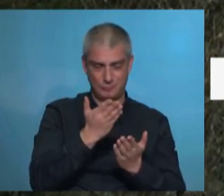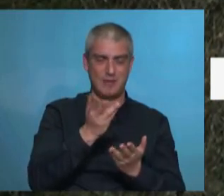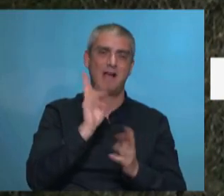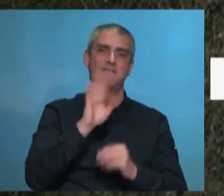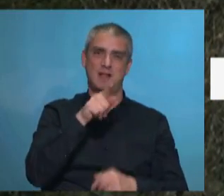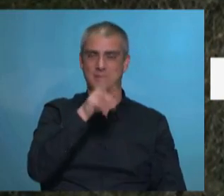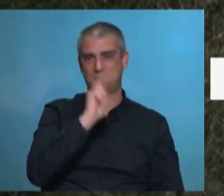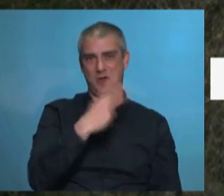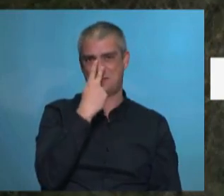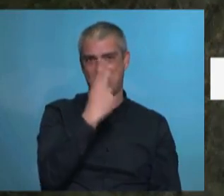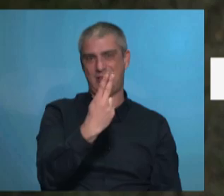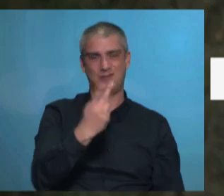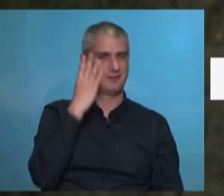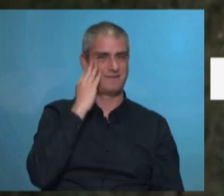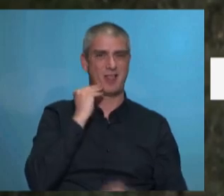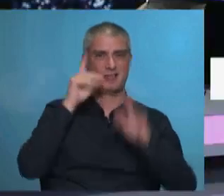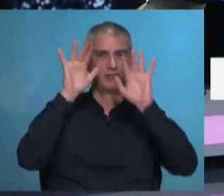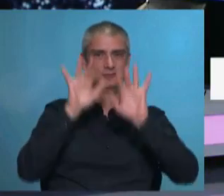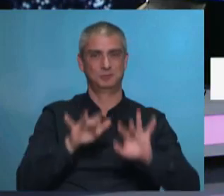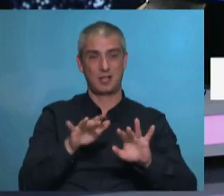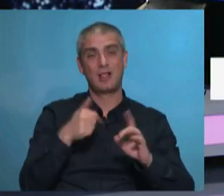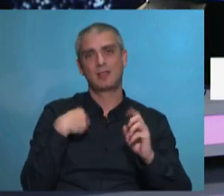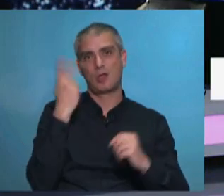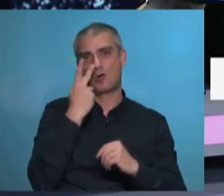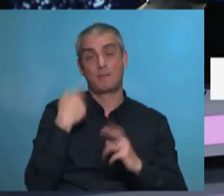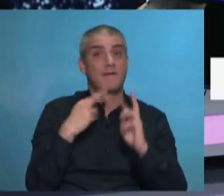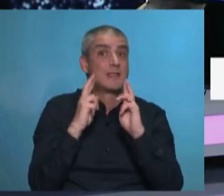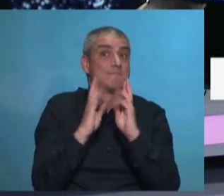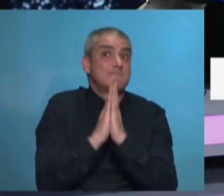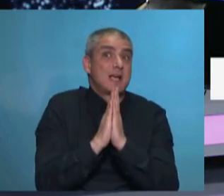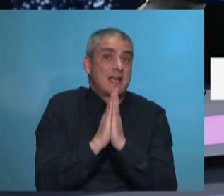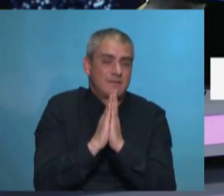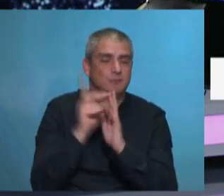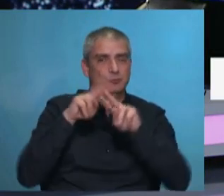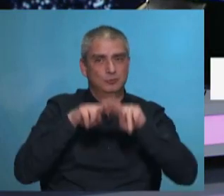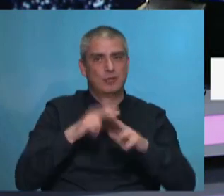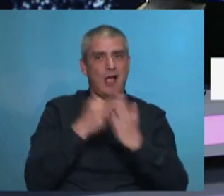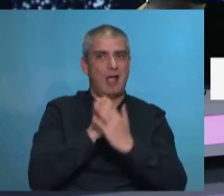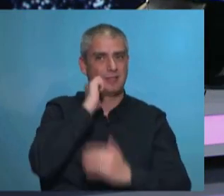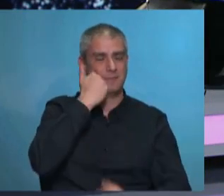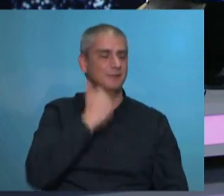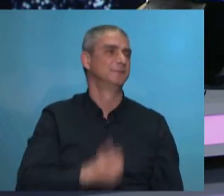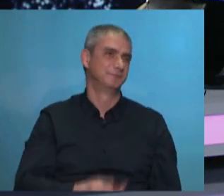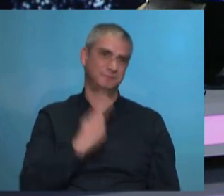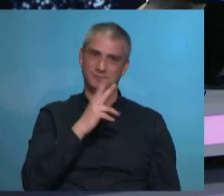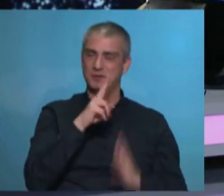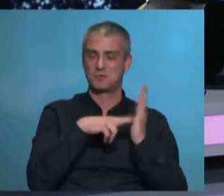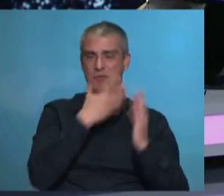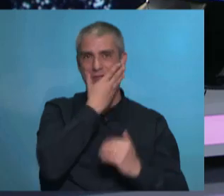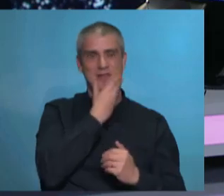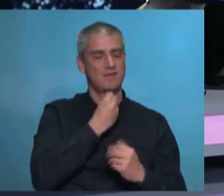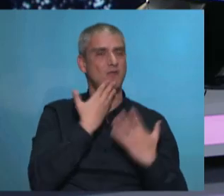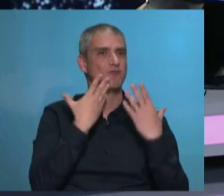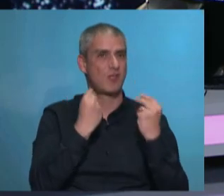אתם יכולים ליהנות מהשלג. אנחנו כמובן מקווים מאוד שהוא יישאר עד מחר. בהחלט, איזה תמונות יפהפיות. איציק,